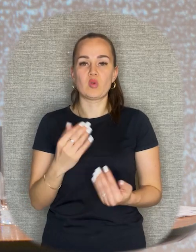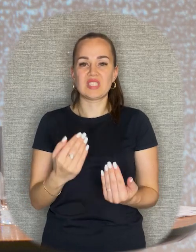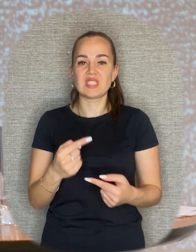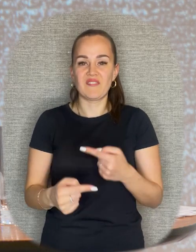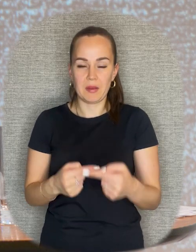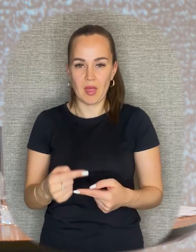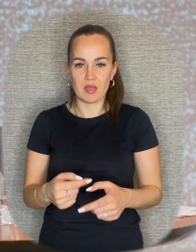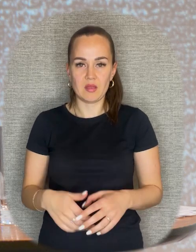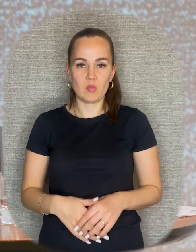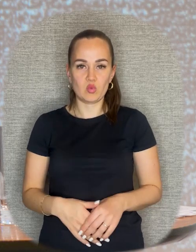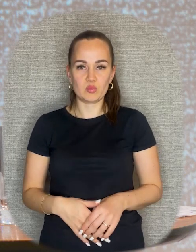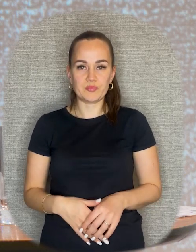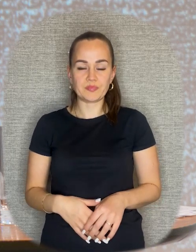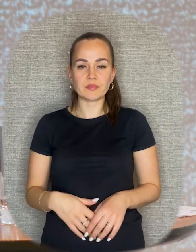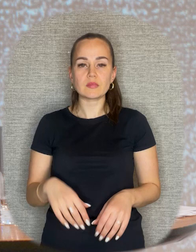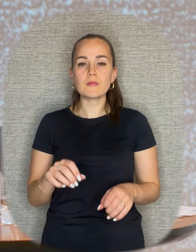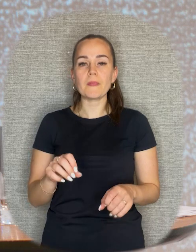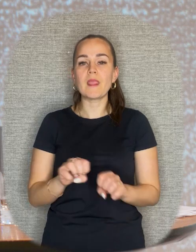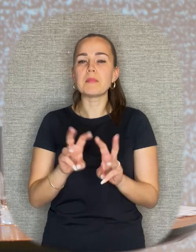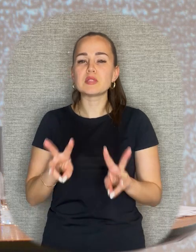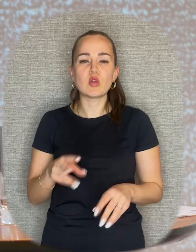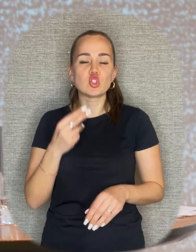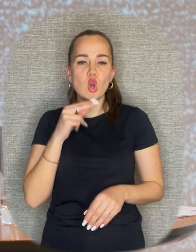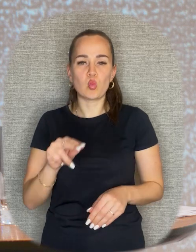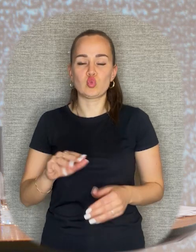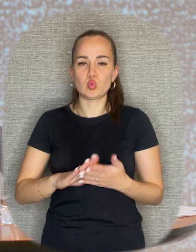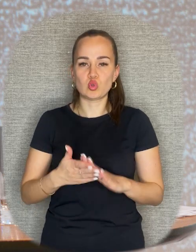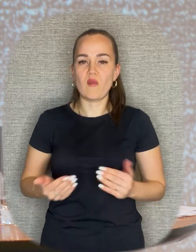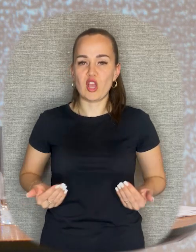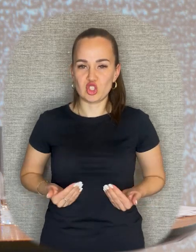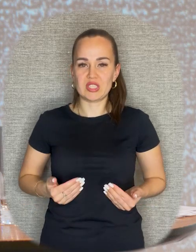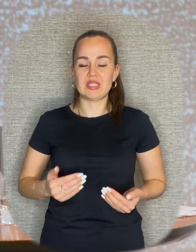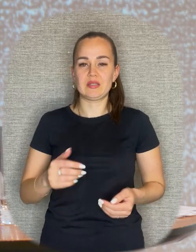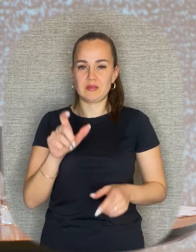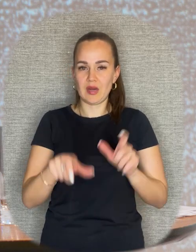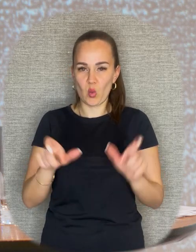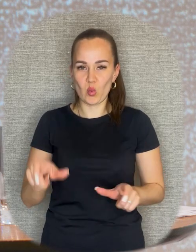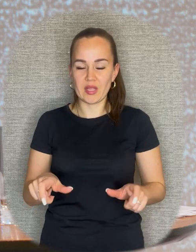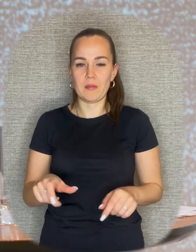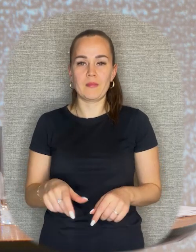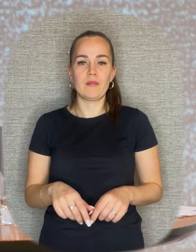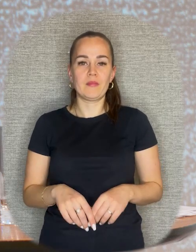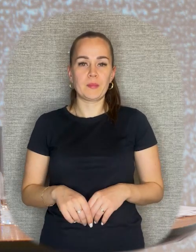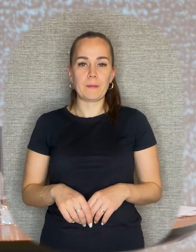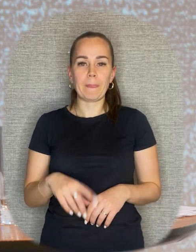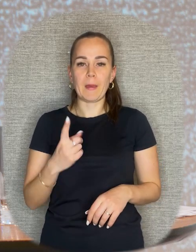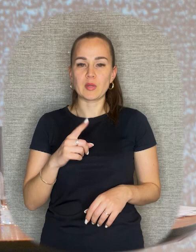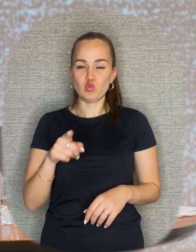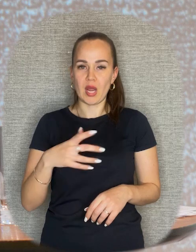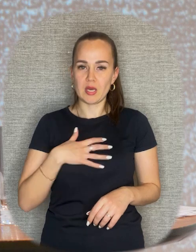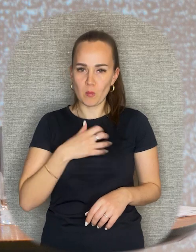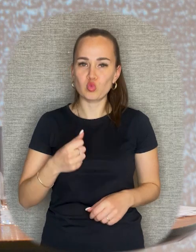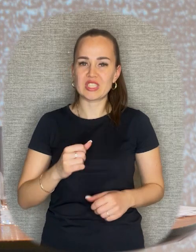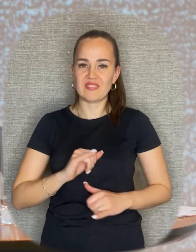замыслов но и создание города отвечающего всем современным требованиям